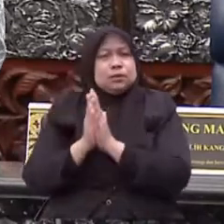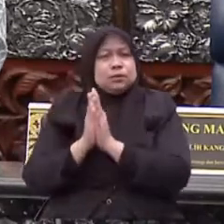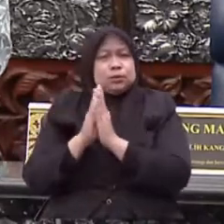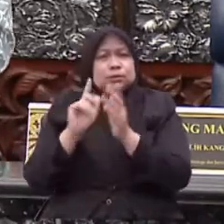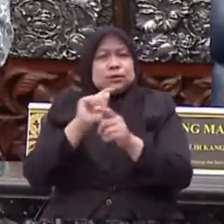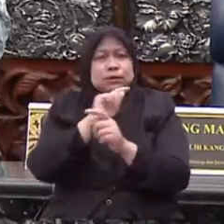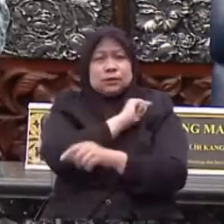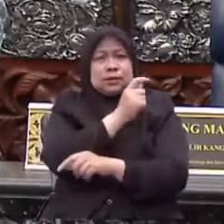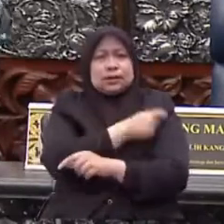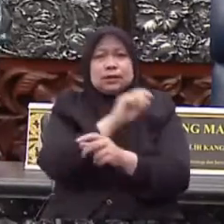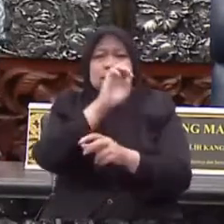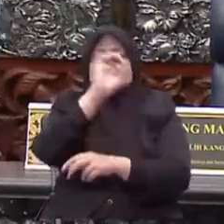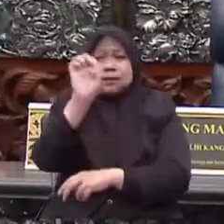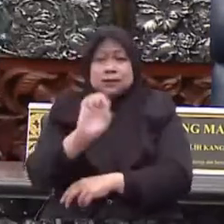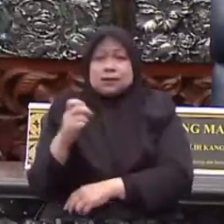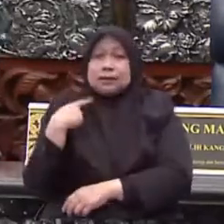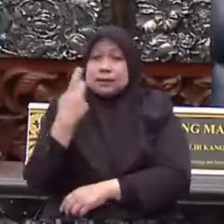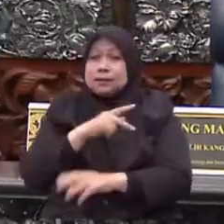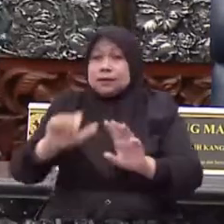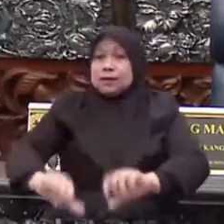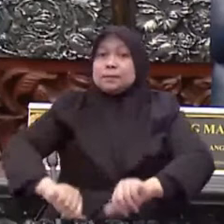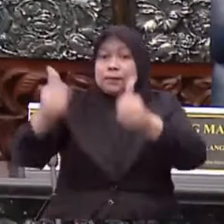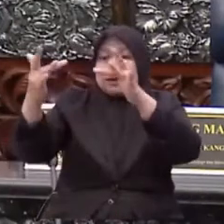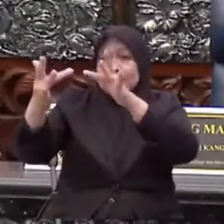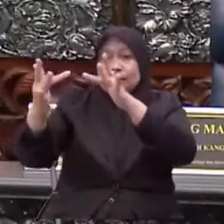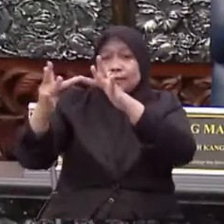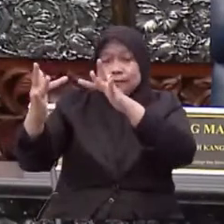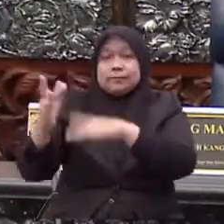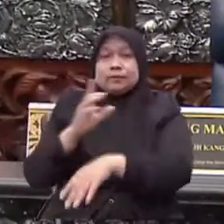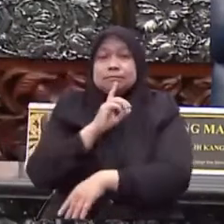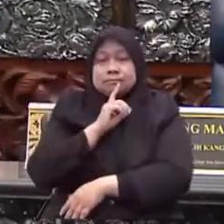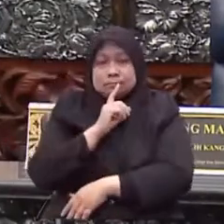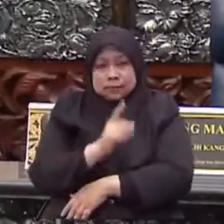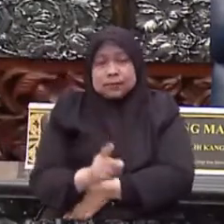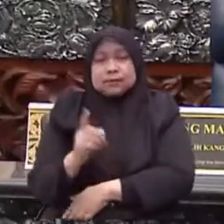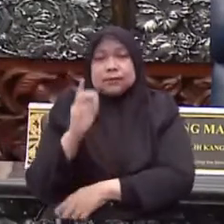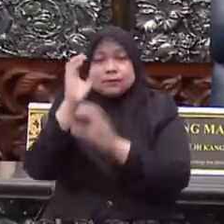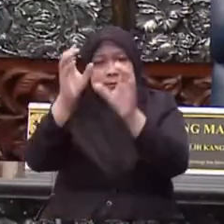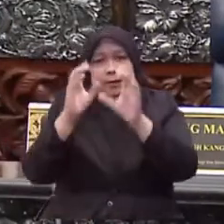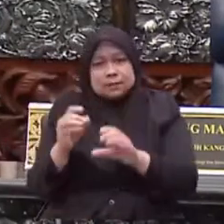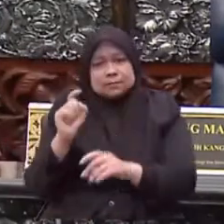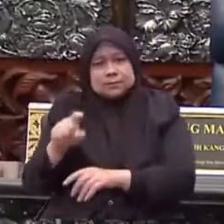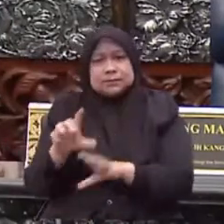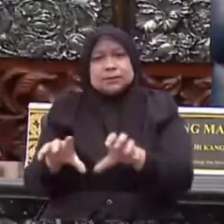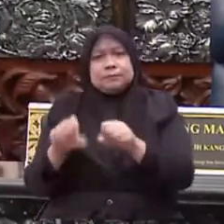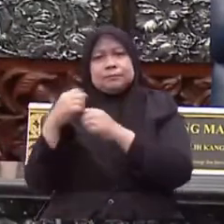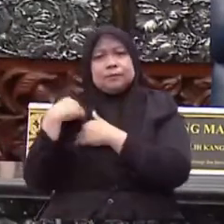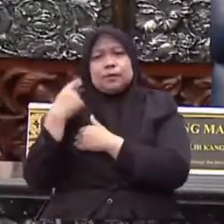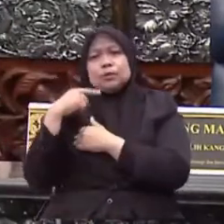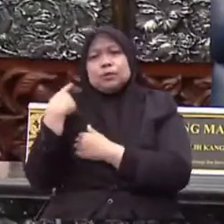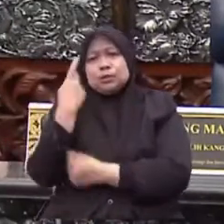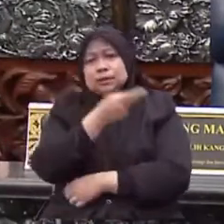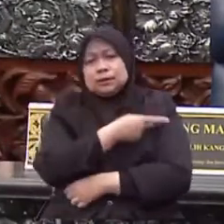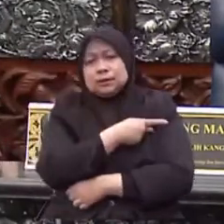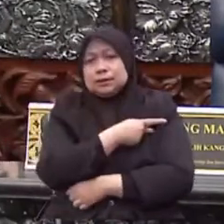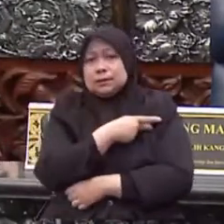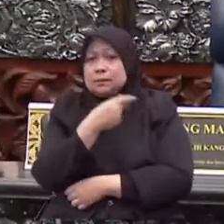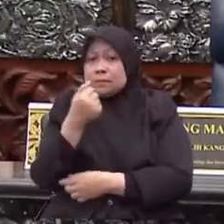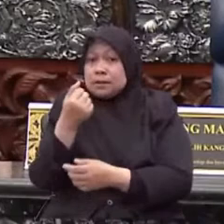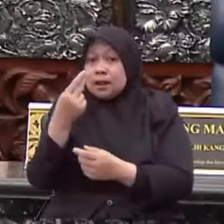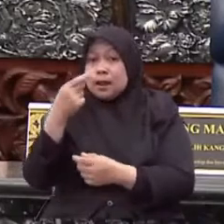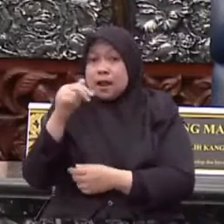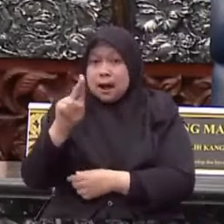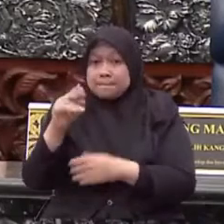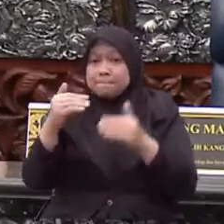terhadap tenaga elektrik eh kita kena upgrade kita maka itu langkah-langkah yang perlu diambil supaya kita dapat menjadi hak